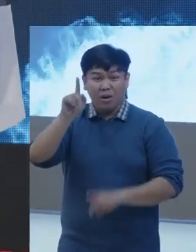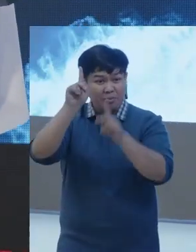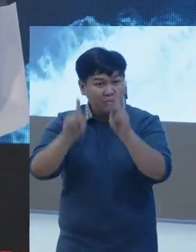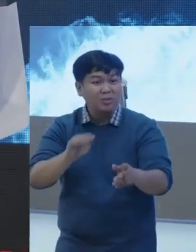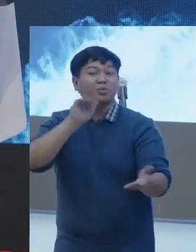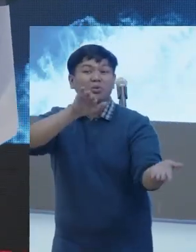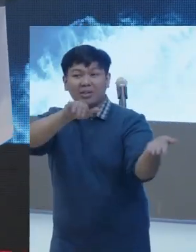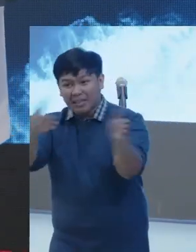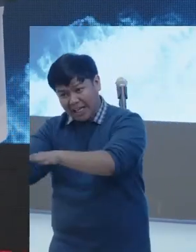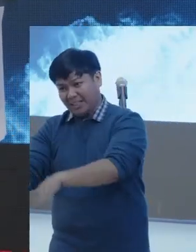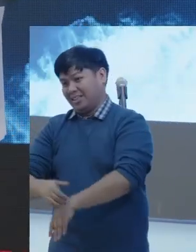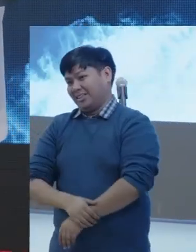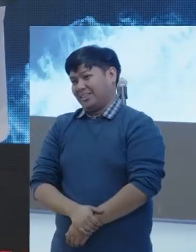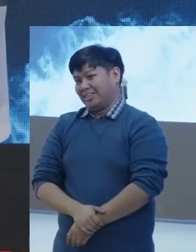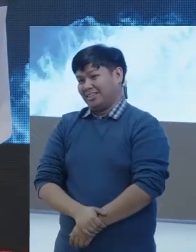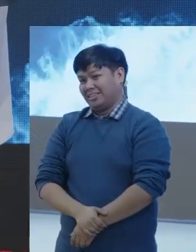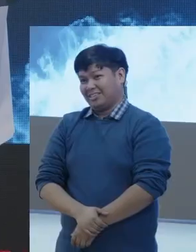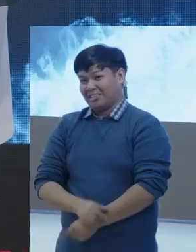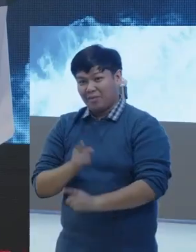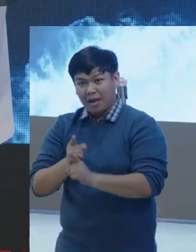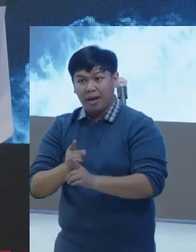the believers.